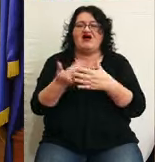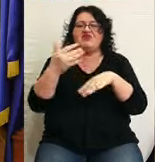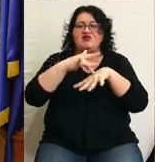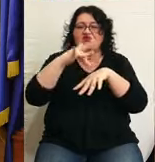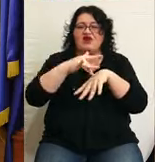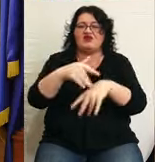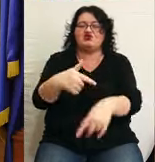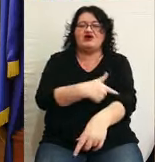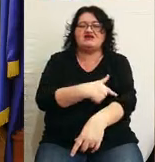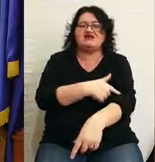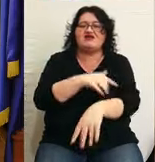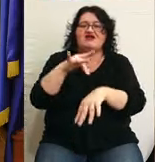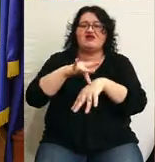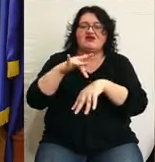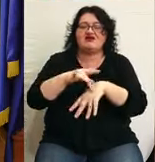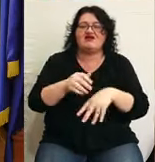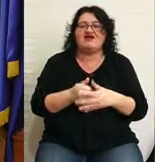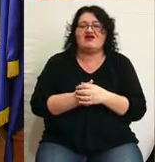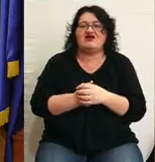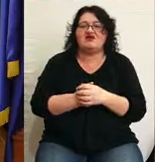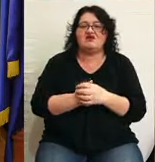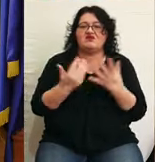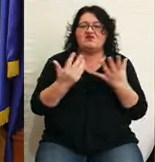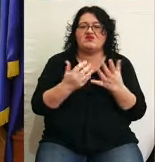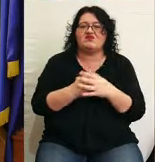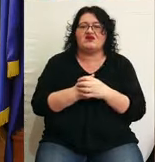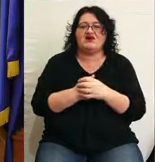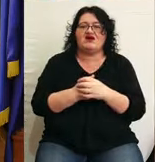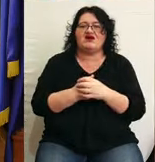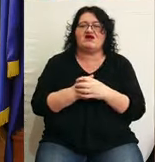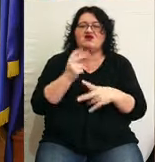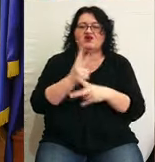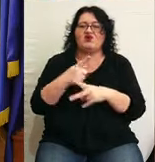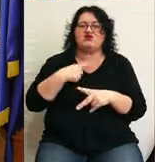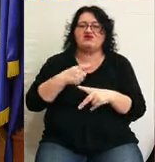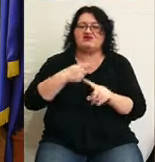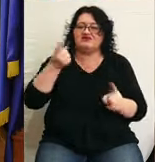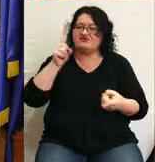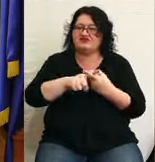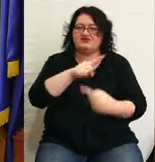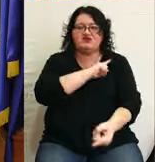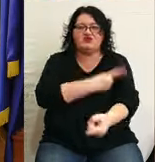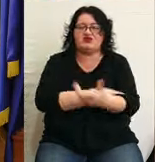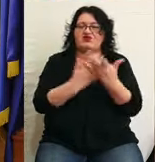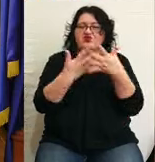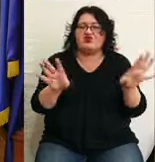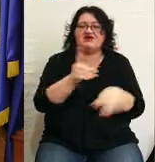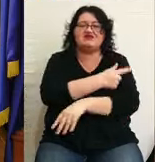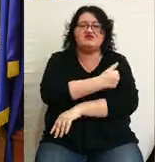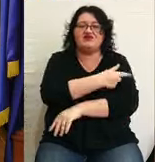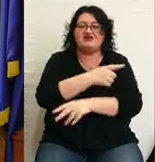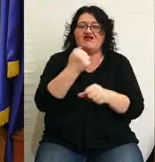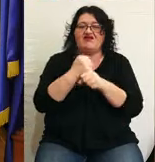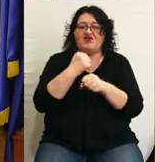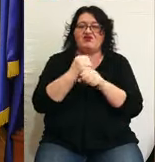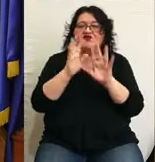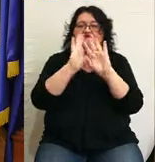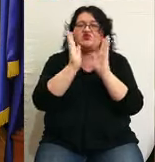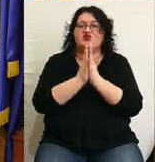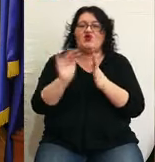și asistentele medicale, care oricum sunt epuizați în spitale, pentru toți